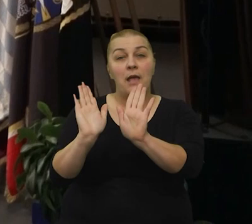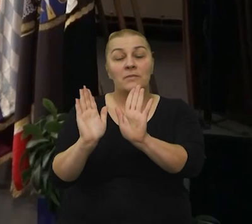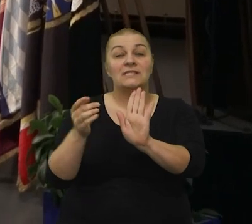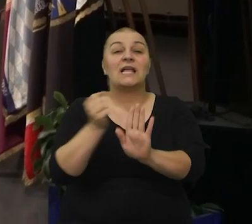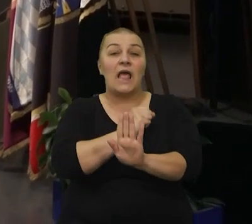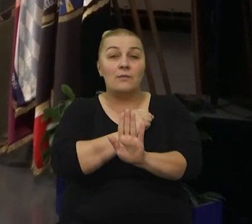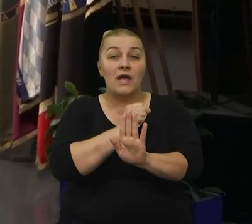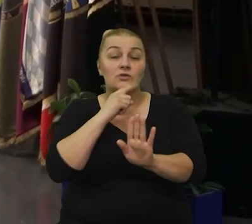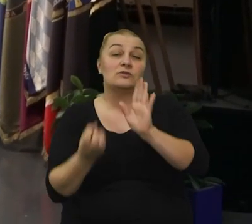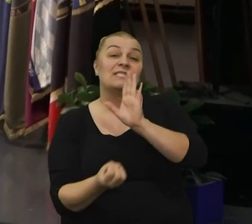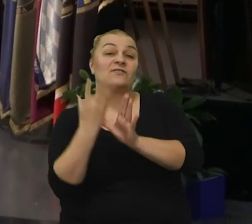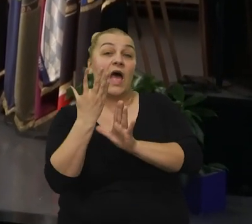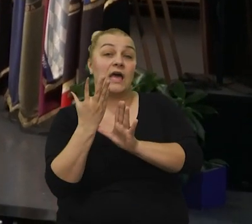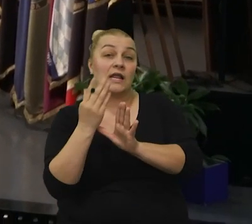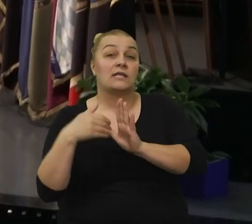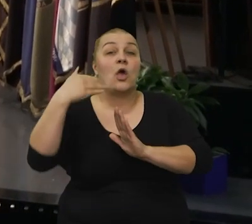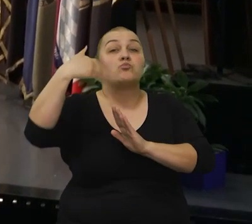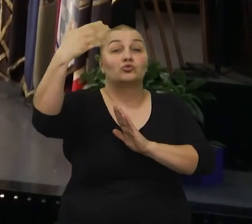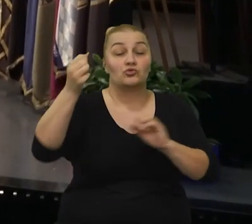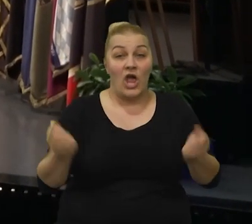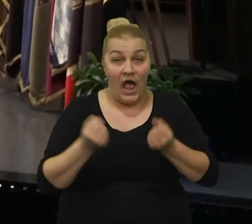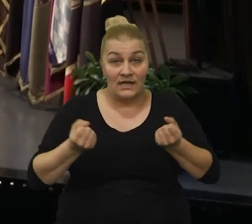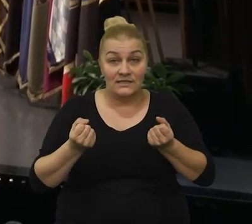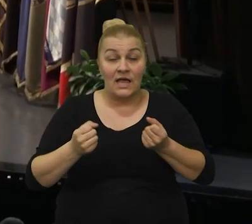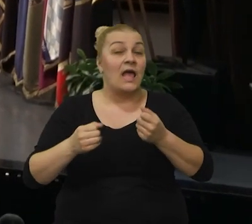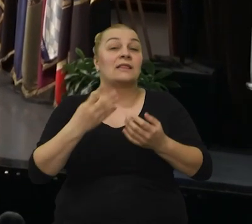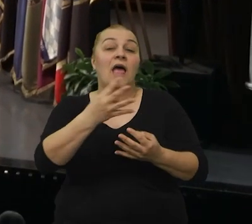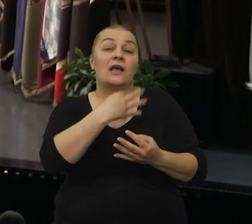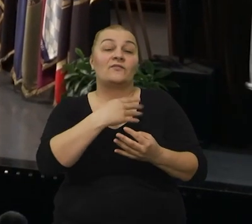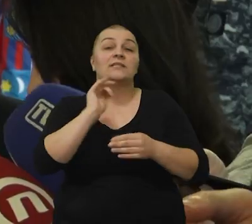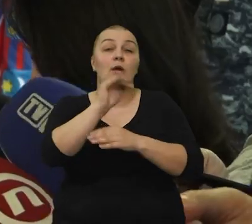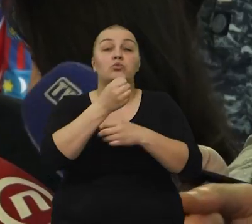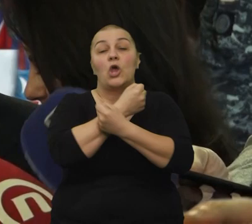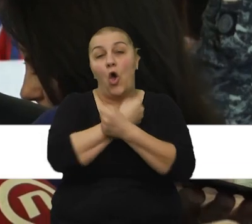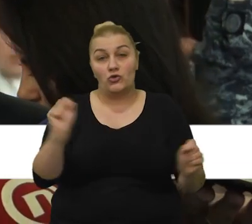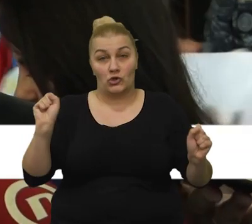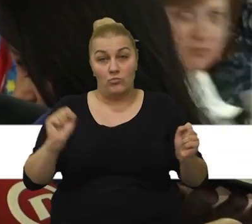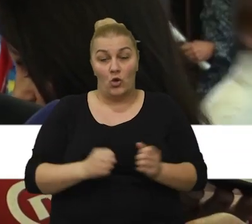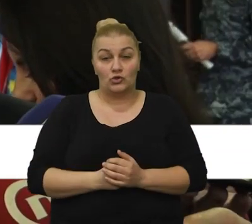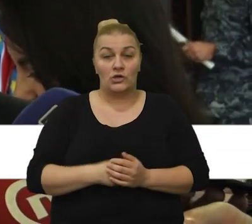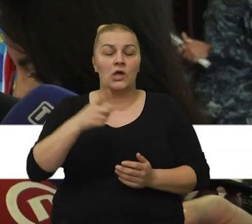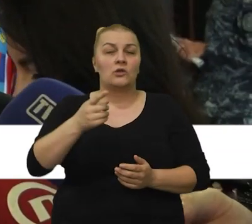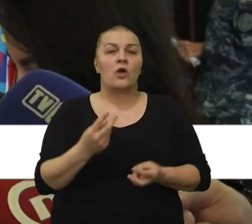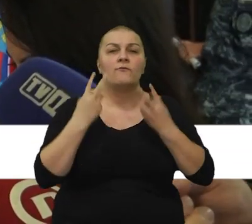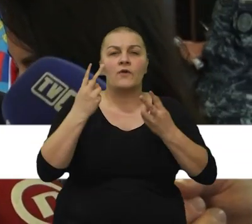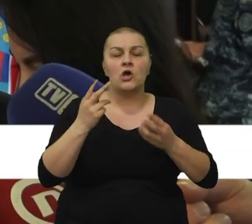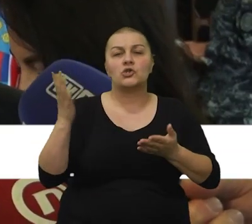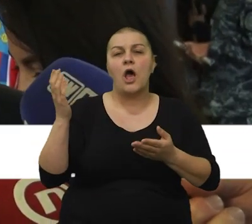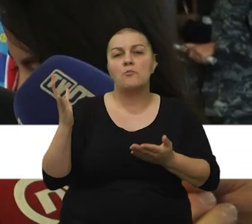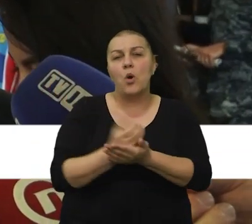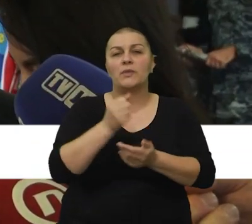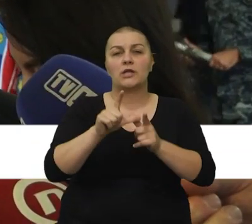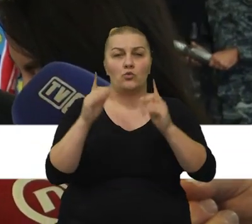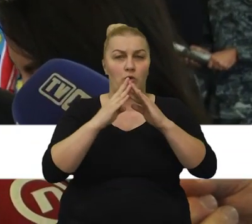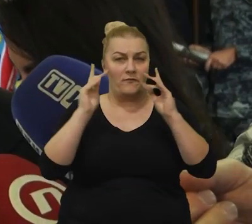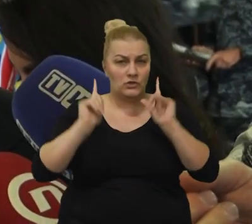akcije Bljesak, Oluja, Južni front kojim je Hrvatska konačno u potpunosti oslobođena. Pa sigurno to je ključna pobjeda u Domovinskom ratu. Zaista